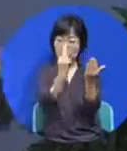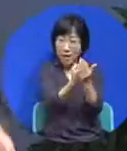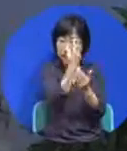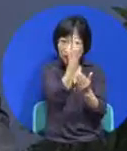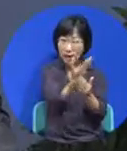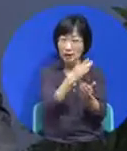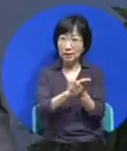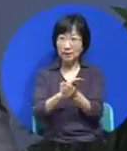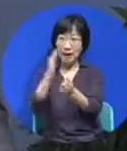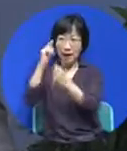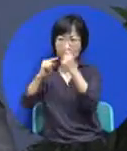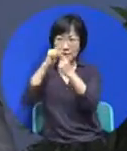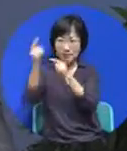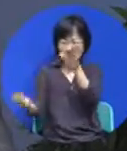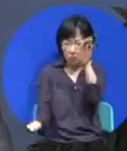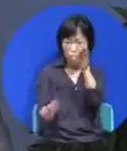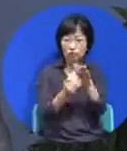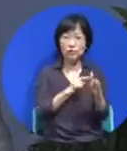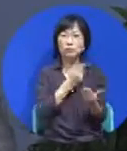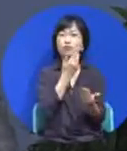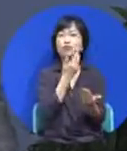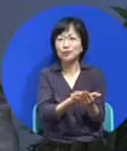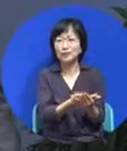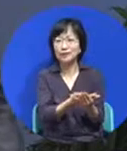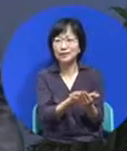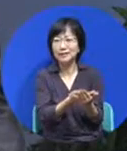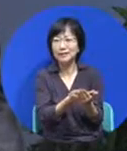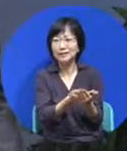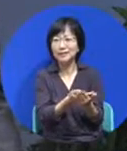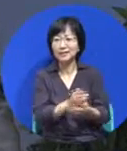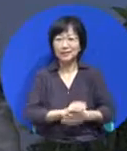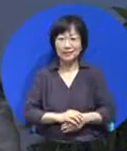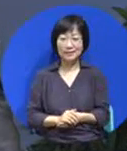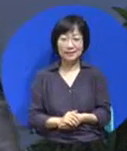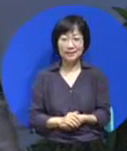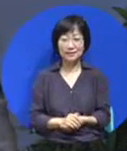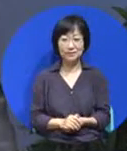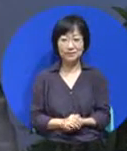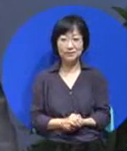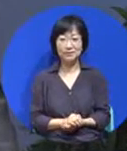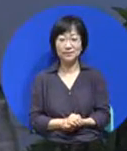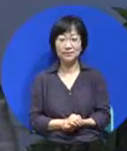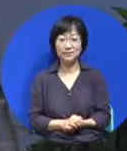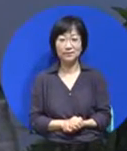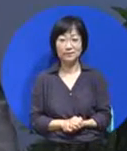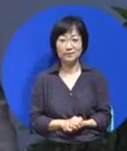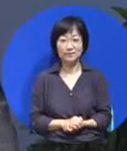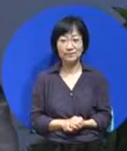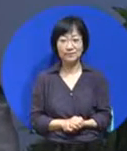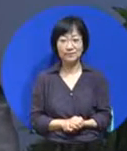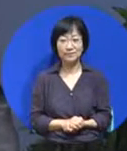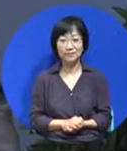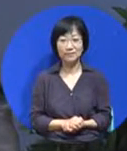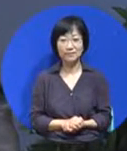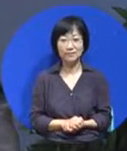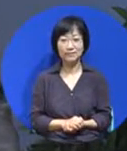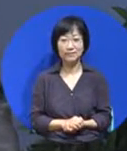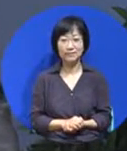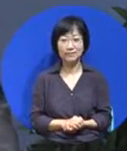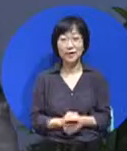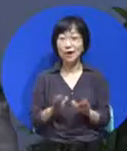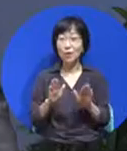큰 응답으로 오는 거란 말이에요. For you to be inside of those three things of today, that's what the fulfillment of the word of God is the greatest answer for you. 오늘